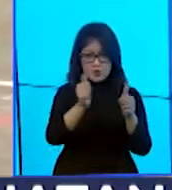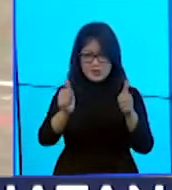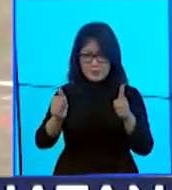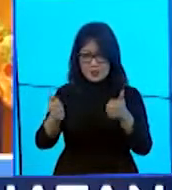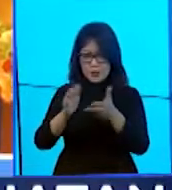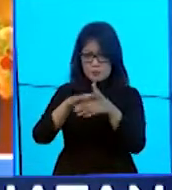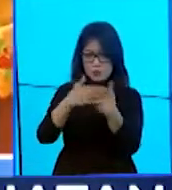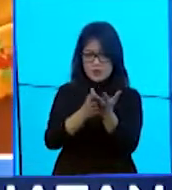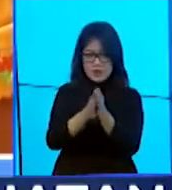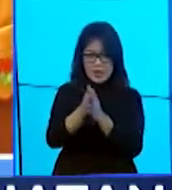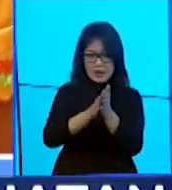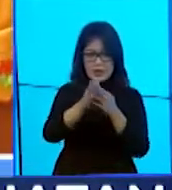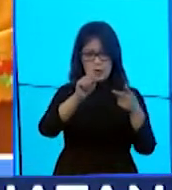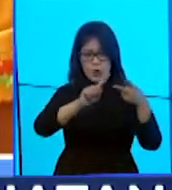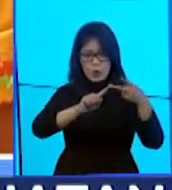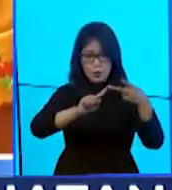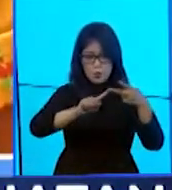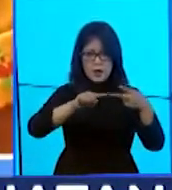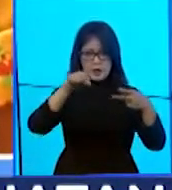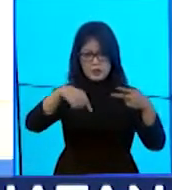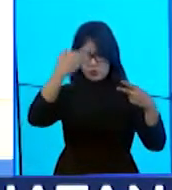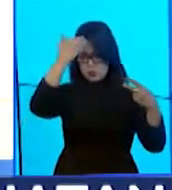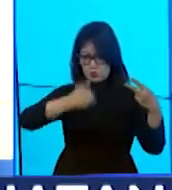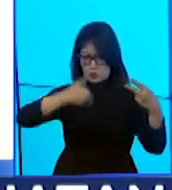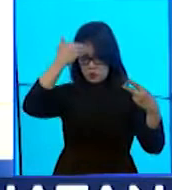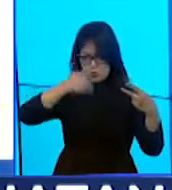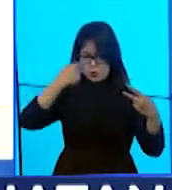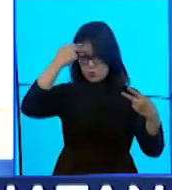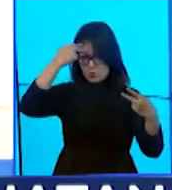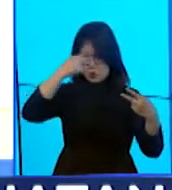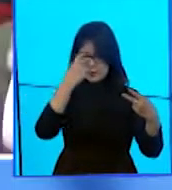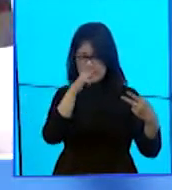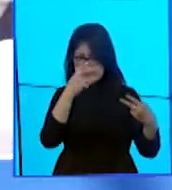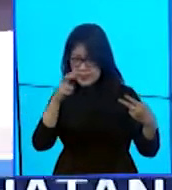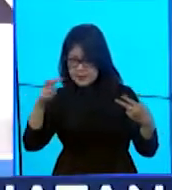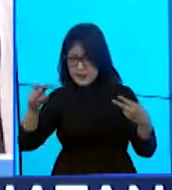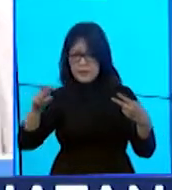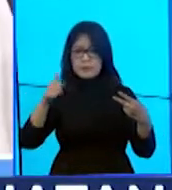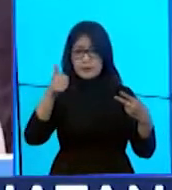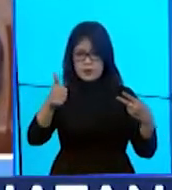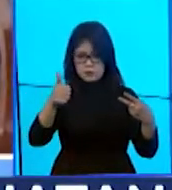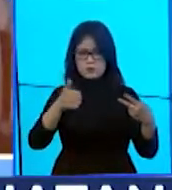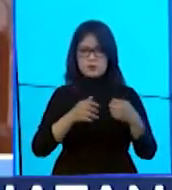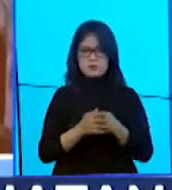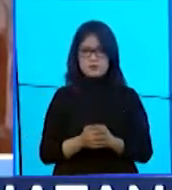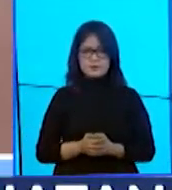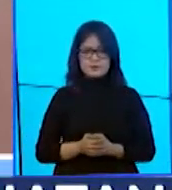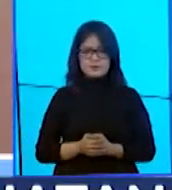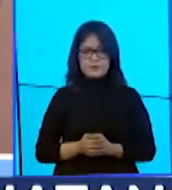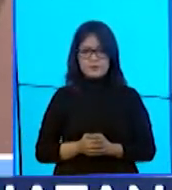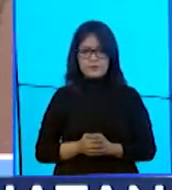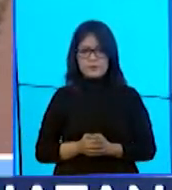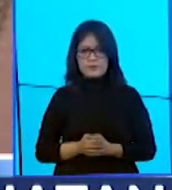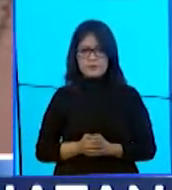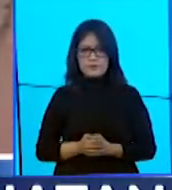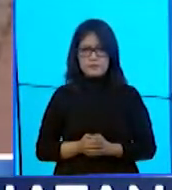terkait pengaturan atau pengecekan suhu tubuh pun dilakukan dan juga screening kesehatan pun dilakukan saat siswa baru saja tiba di